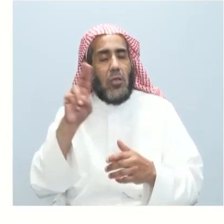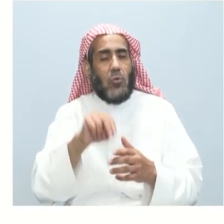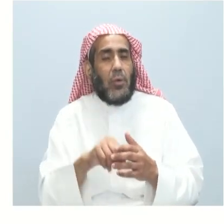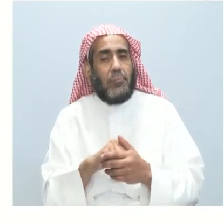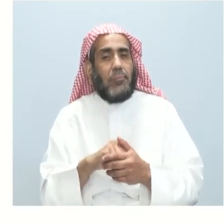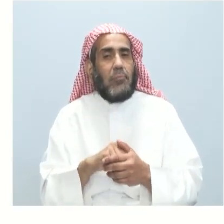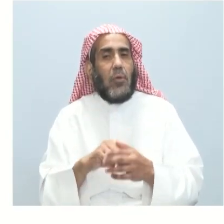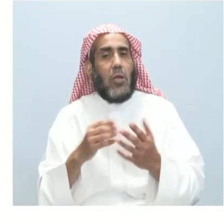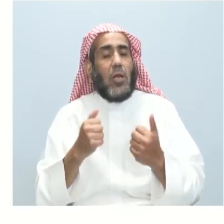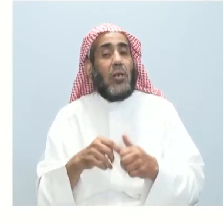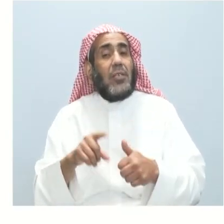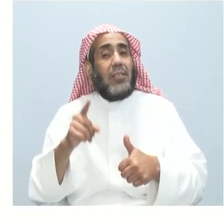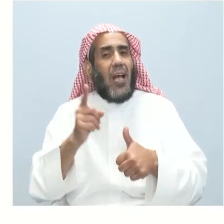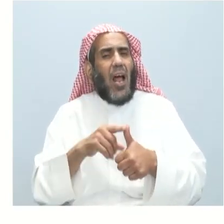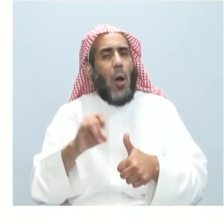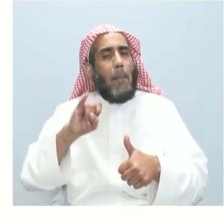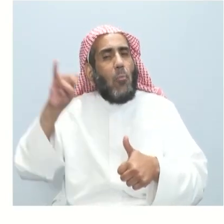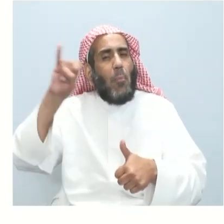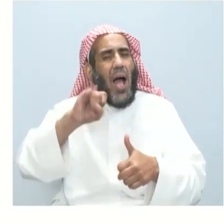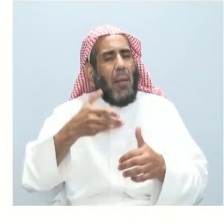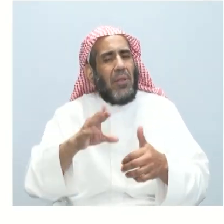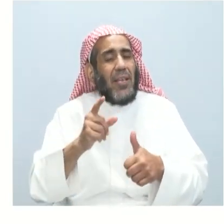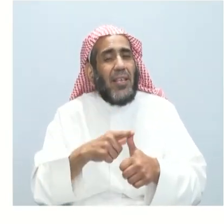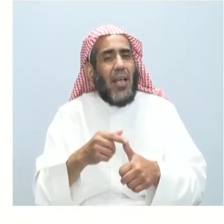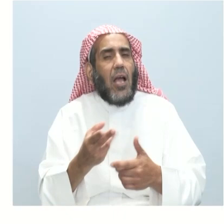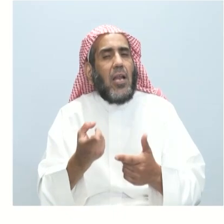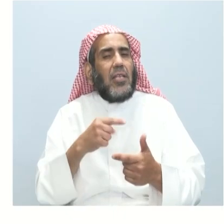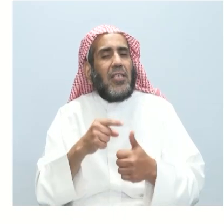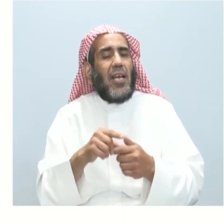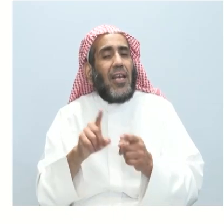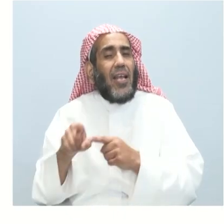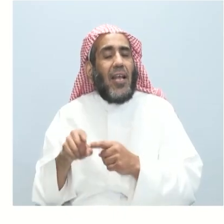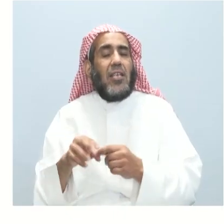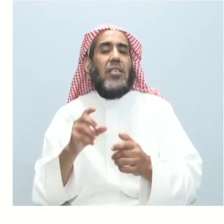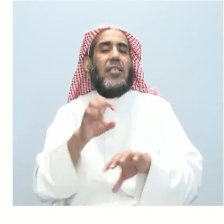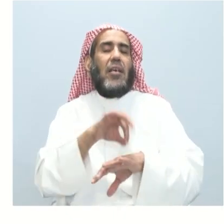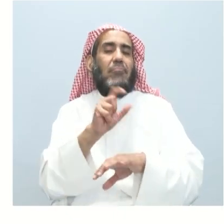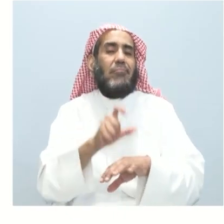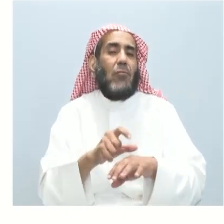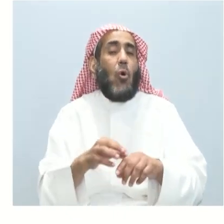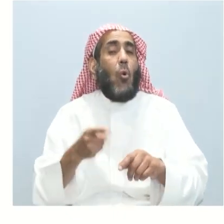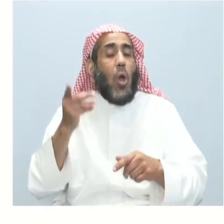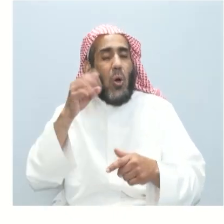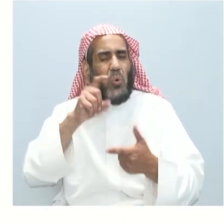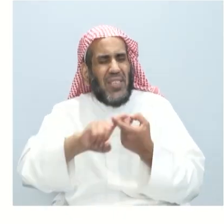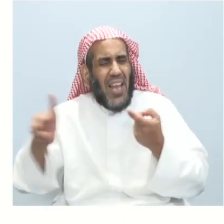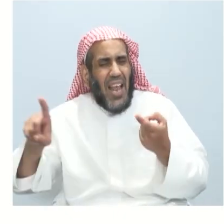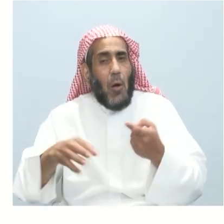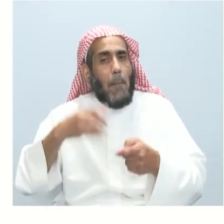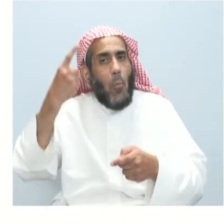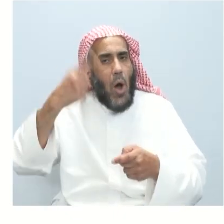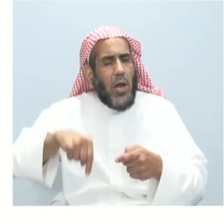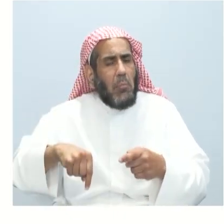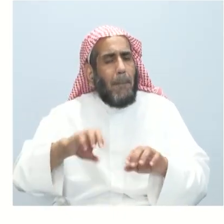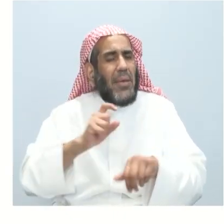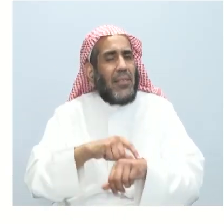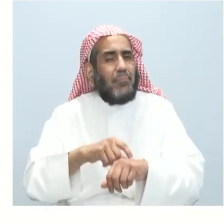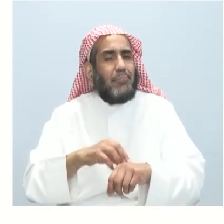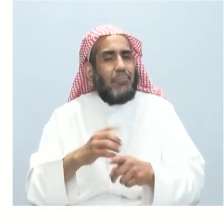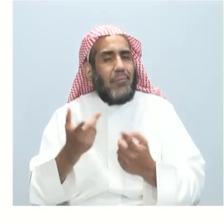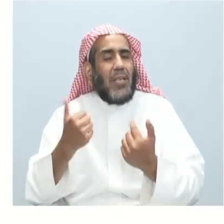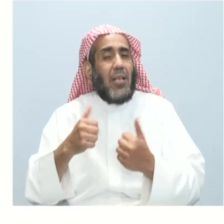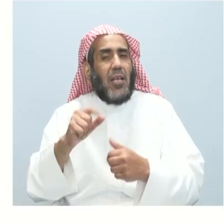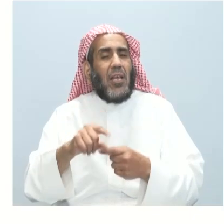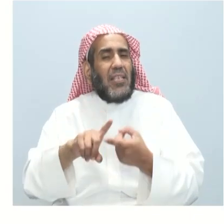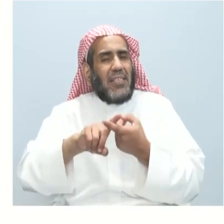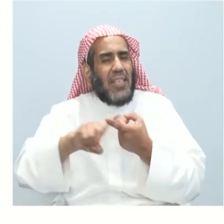السؤال يكون الطلاق مباحا متى اذا احتاج اليه الانسان ويكون الطلاق محرما متى اذا